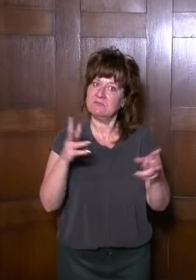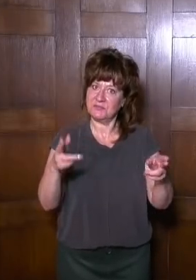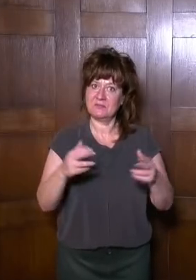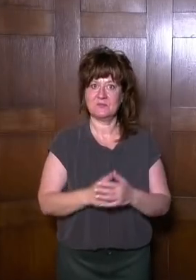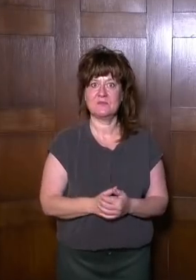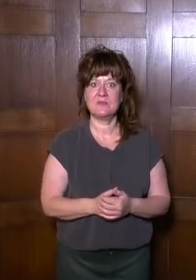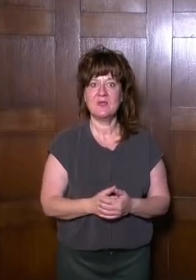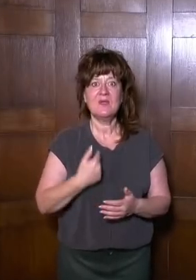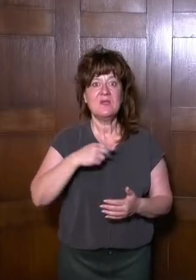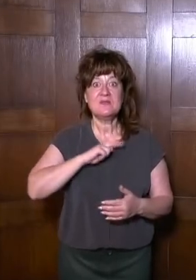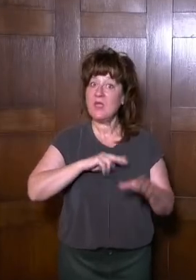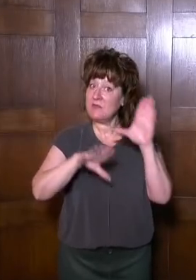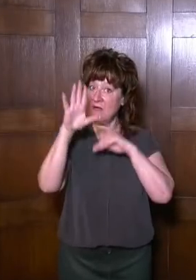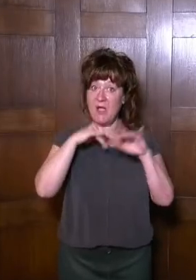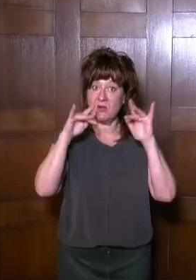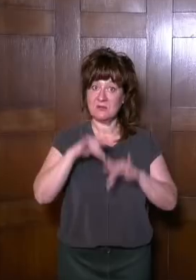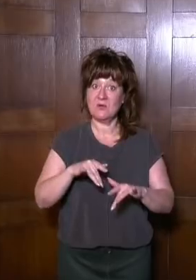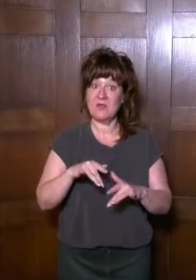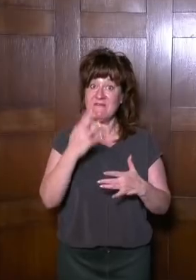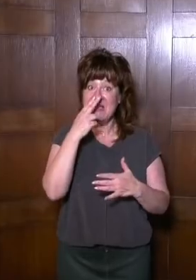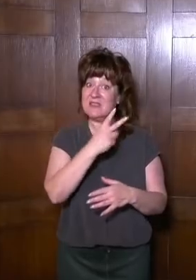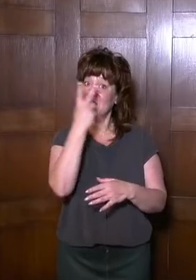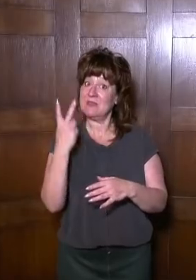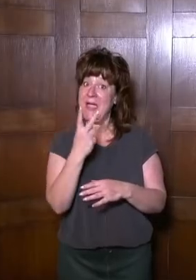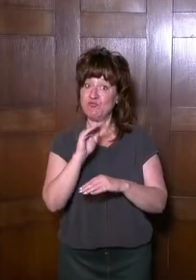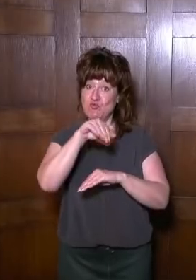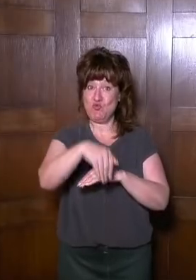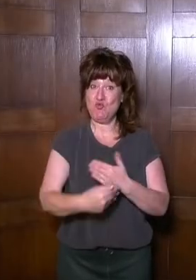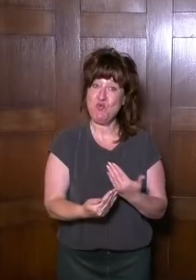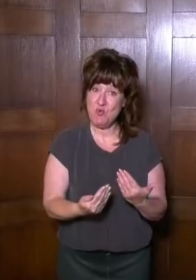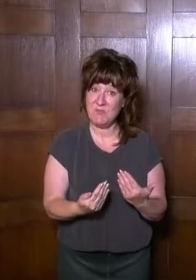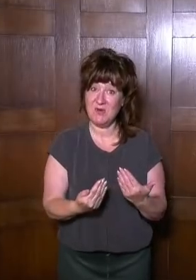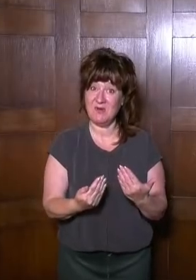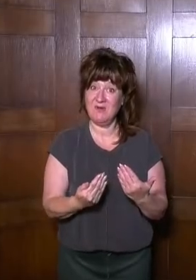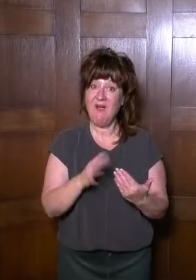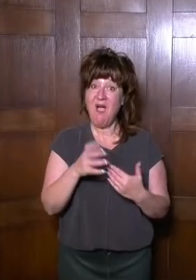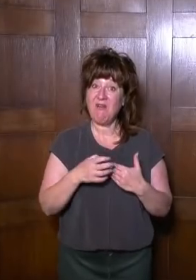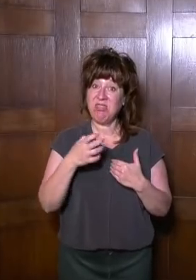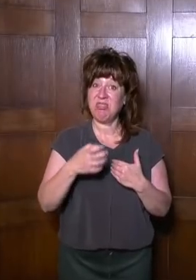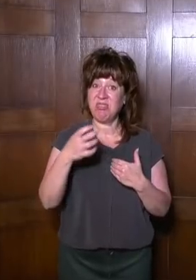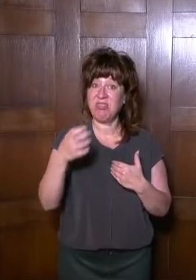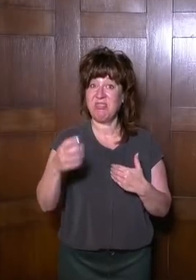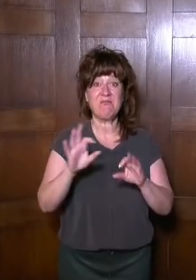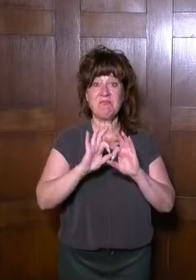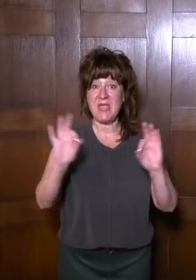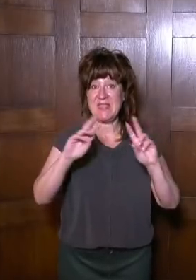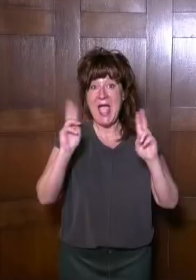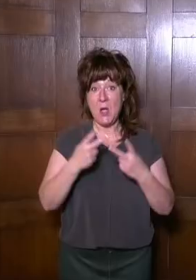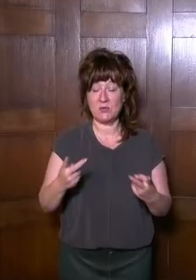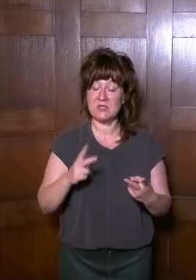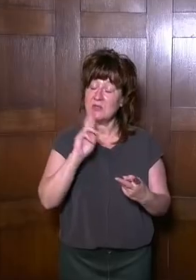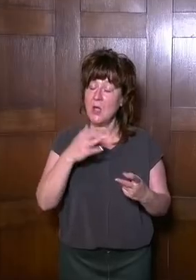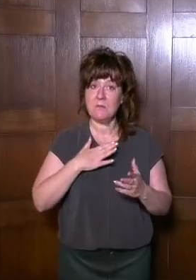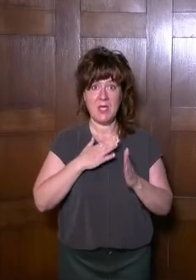eine Erfahrung gemacht, alles, was viel länger als 2 Stunden geht, meine Damen und Herren, wird dann irgendwann auch nicht mehr wirklich besser. Deswegen nochmal meine